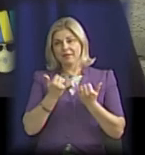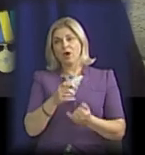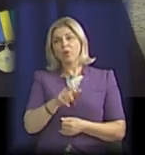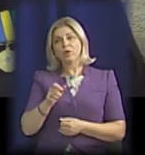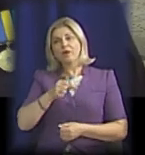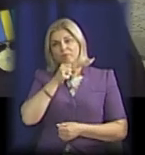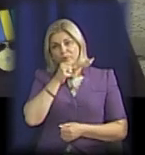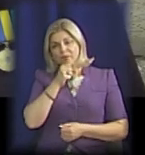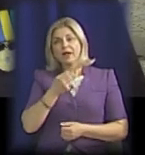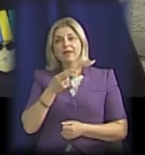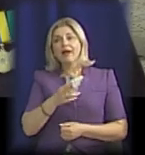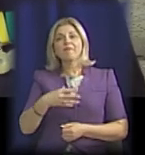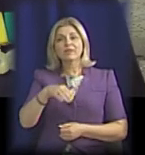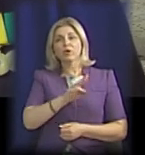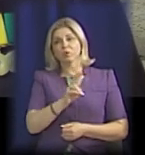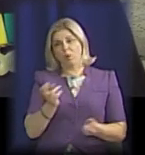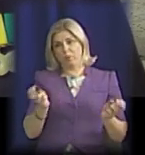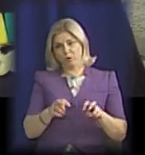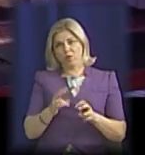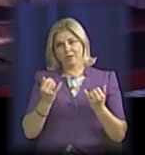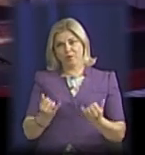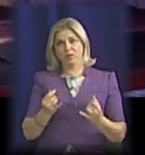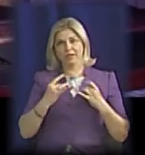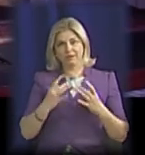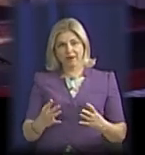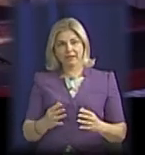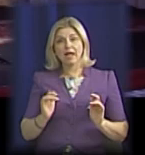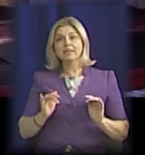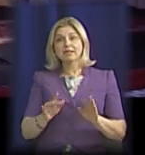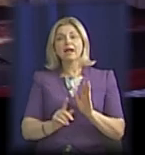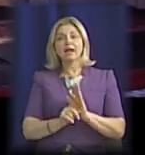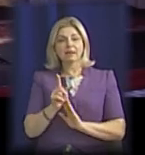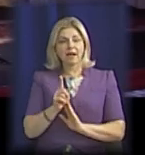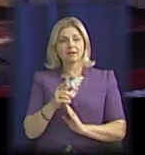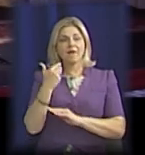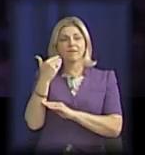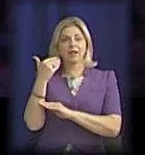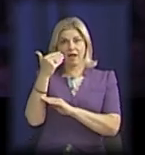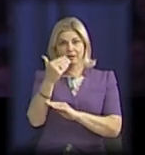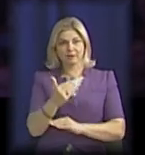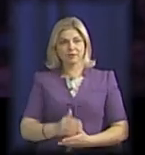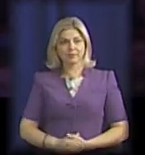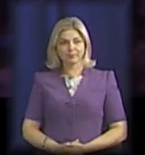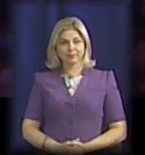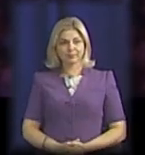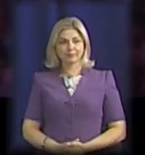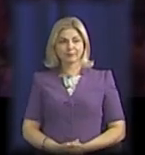похилого віку, для всіх, хто прийшов на сьогоднішнє свято. Захід розпочали зі внесення прапорів.